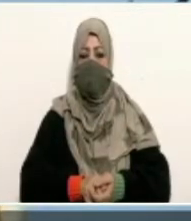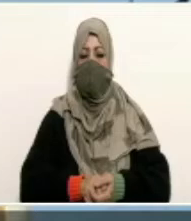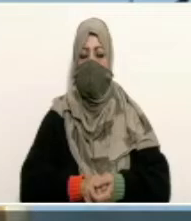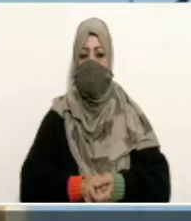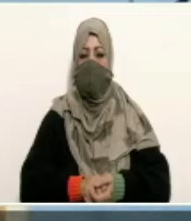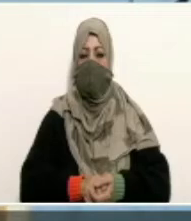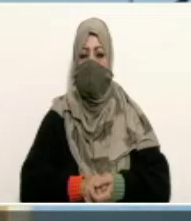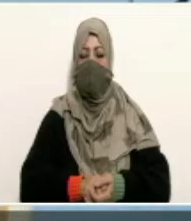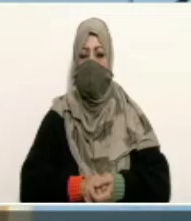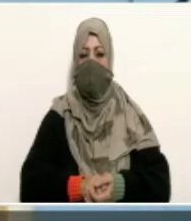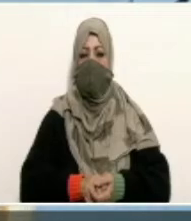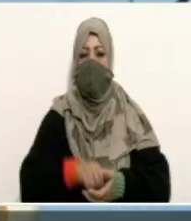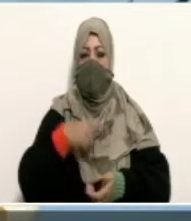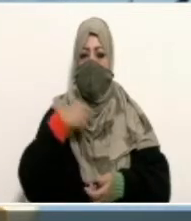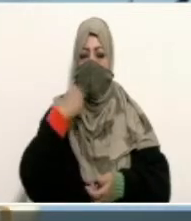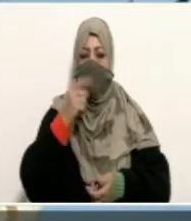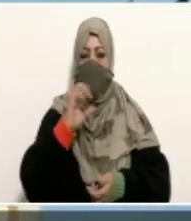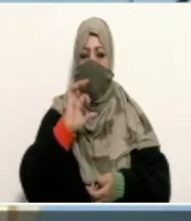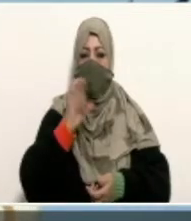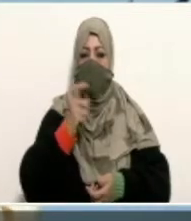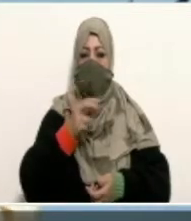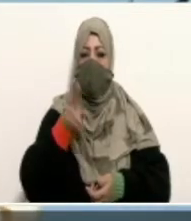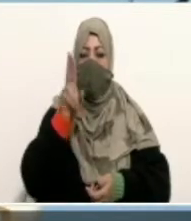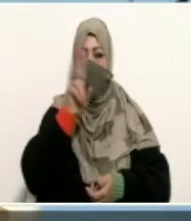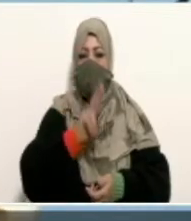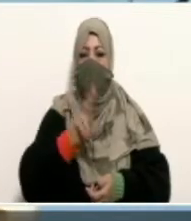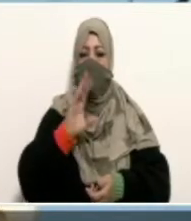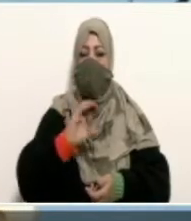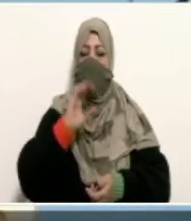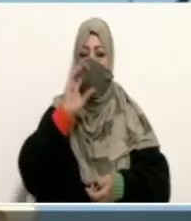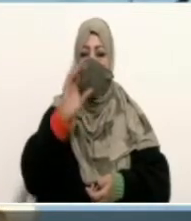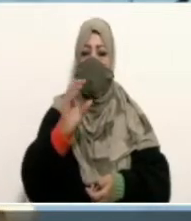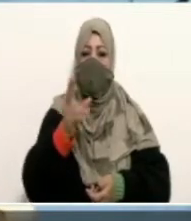سؤال الأخت أجبنا عنه. عندنا سؤال الأخت الأخرى،